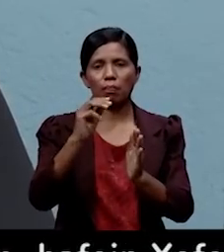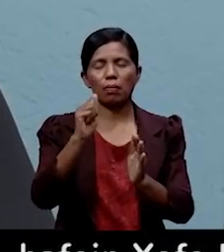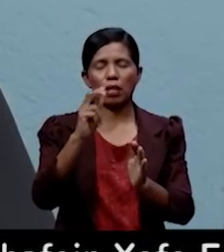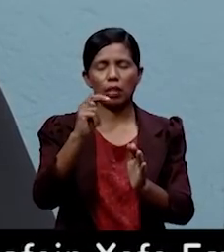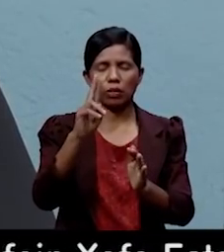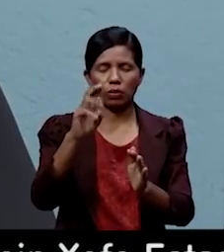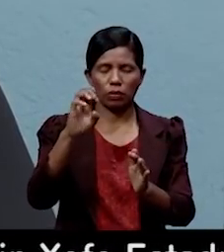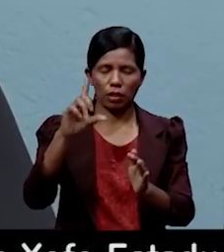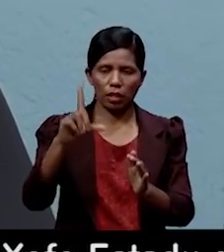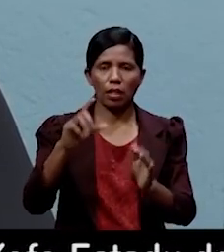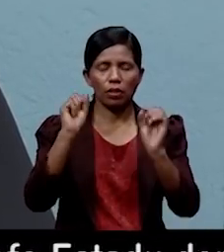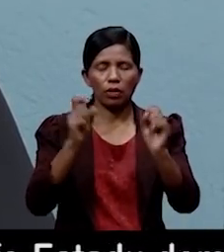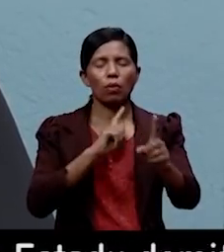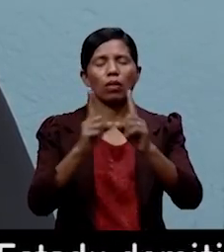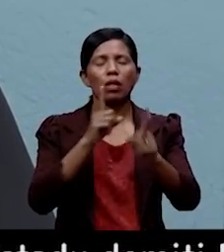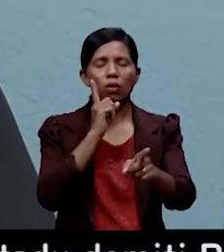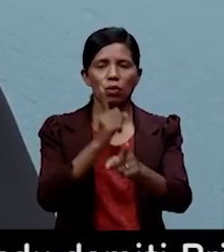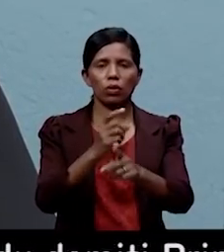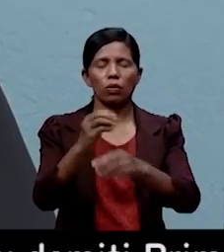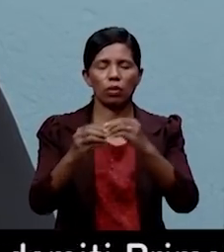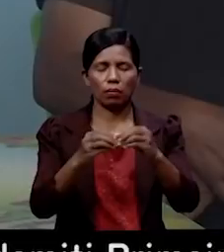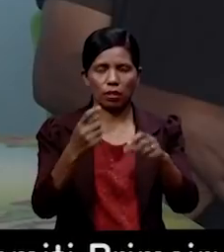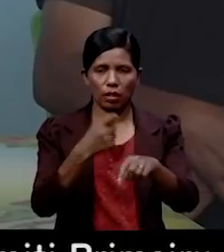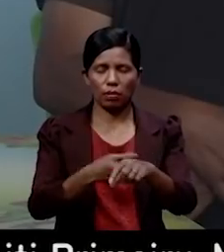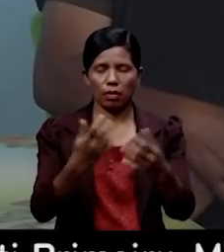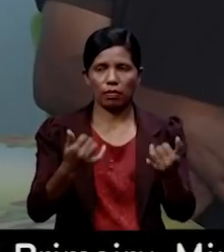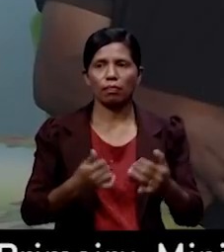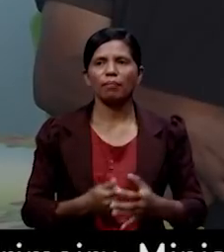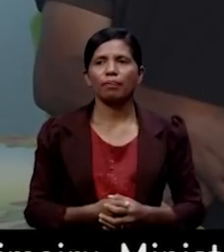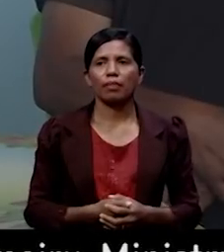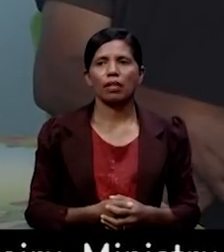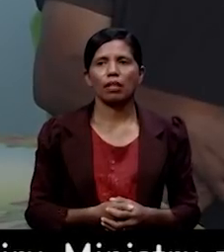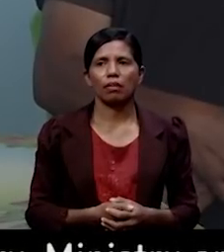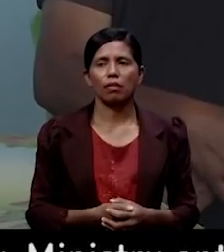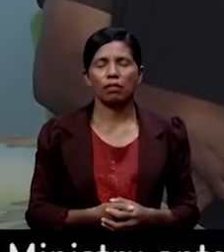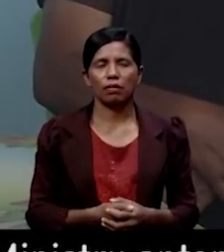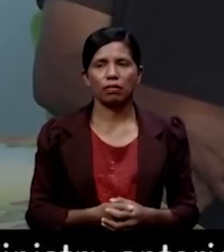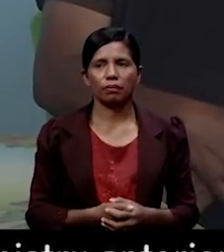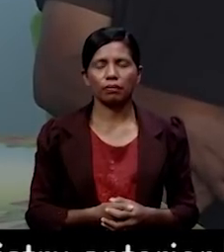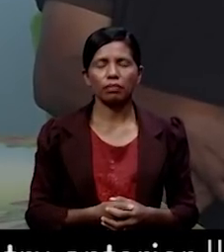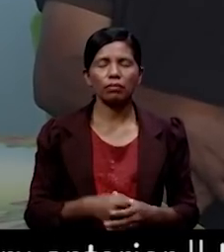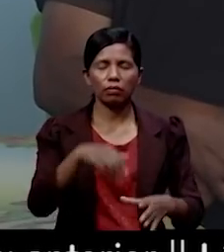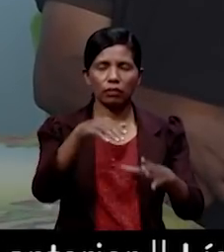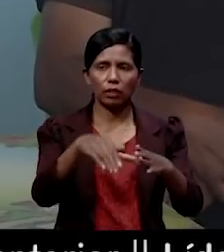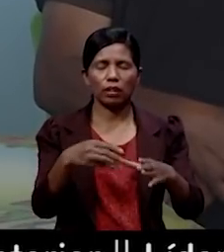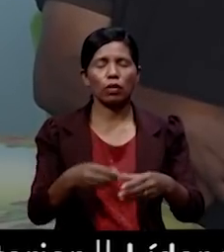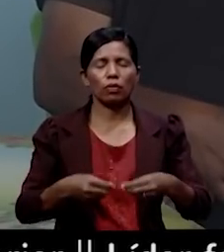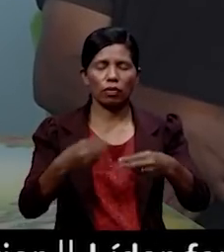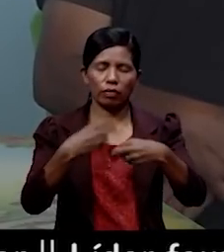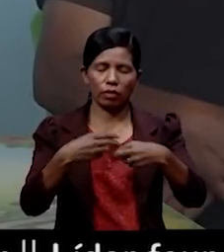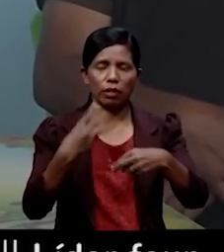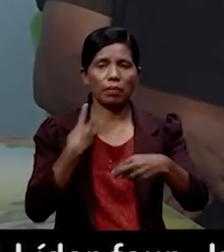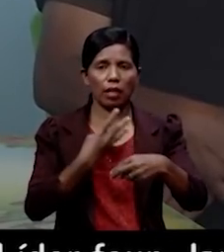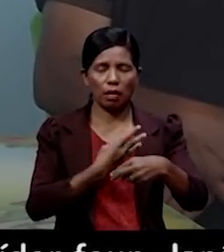halo klarifikasaun lolos kona ba situasaun ne. Fo kera iku ak mai fila fala ami be lilu ha presidente, ngano struktura